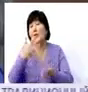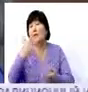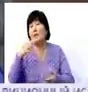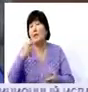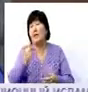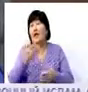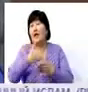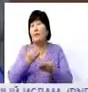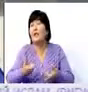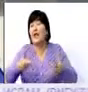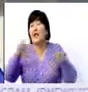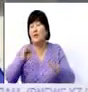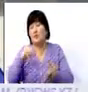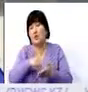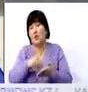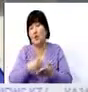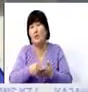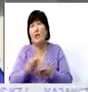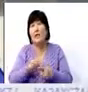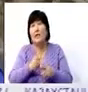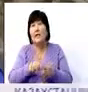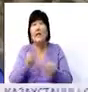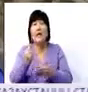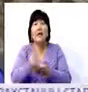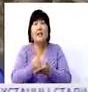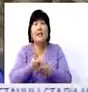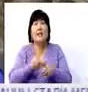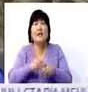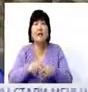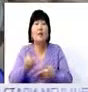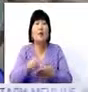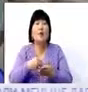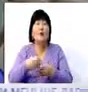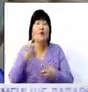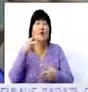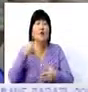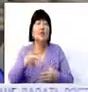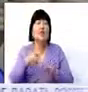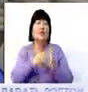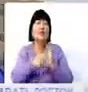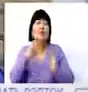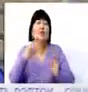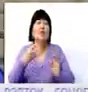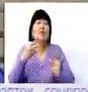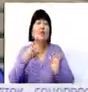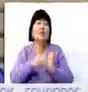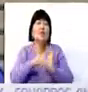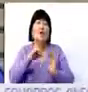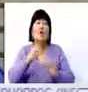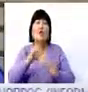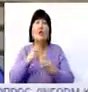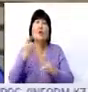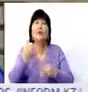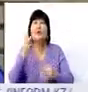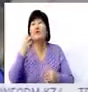за хлеб и не повышать эту стоимость. Для сдерживания цен в стабфонд закуплено 2636 тонн сельхозпродукции